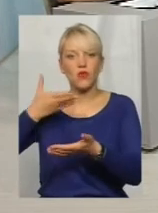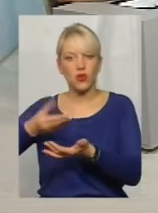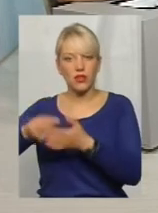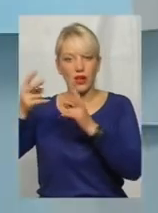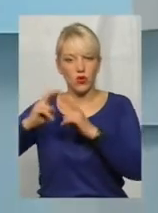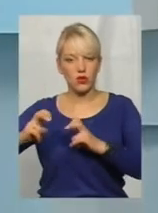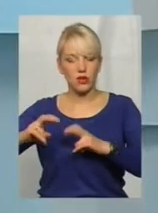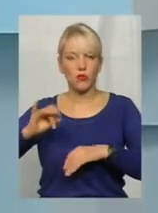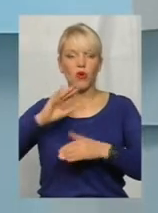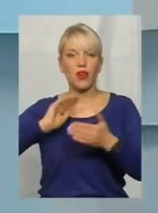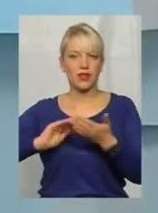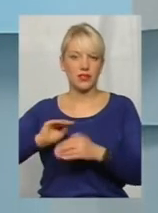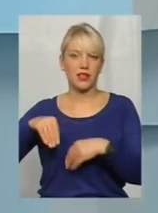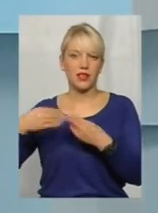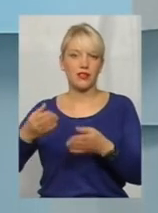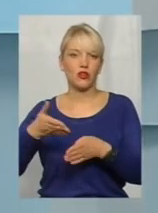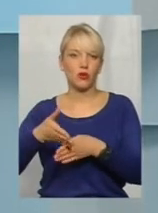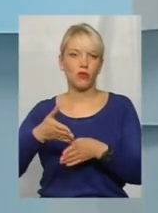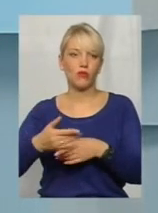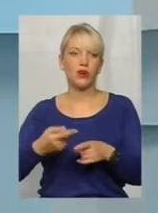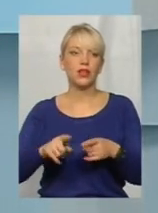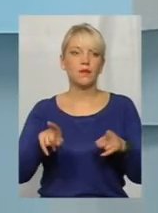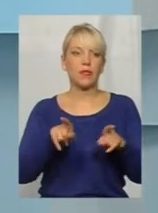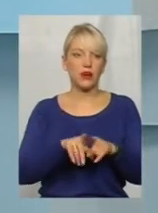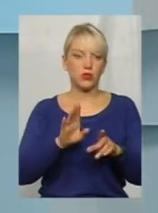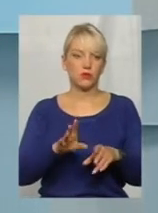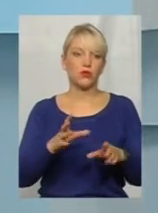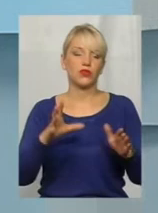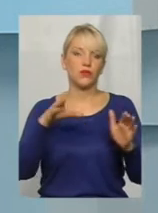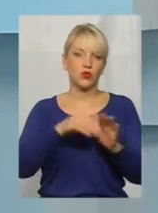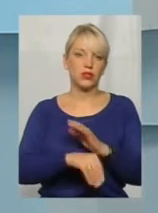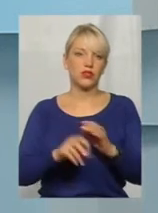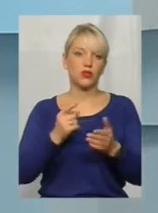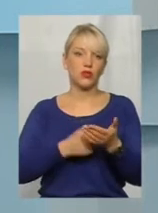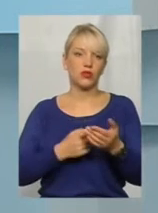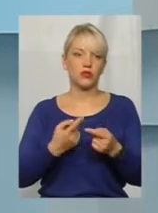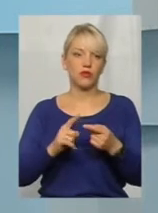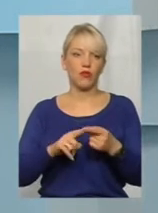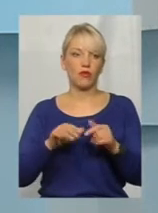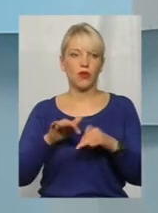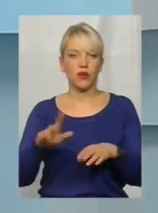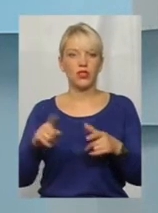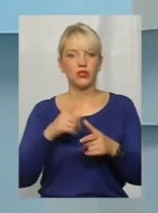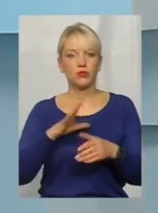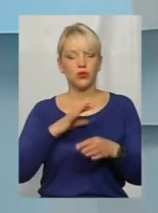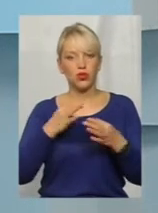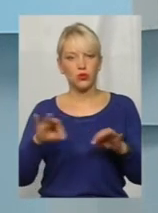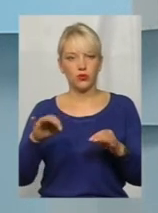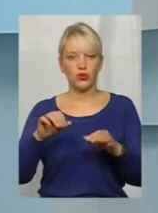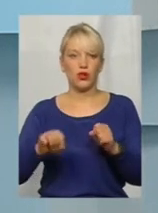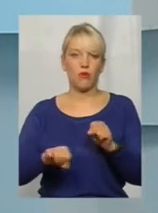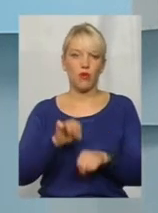правової допомоги. І висновок клініко-експертної допомоги також буде свого роду доказом в даному провадженні, чи були допущені порушення чи